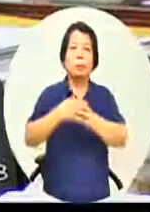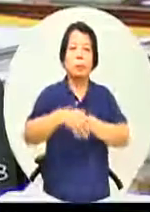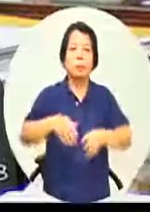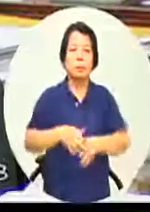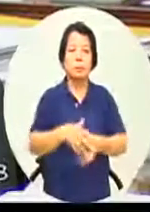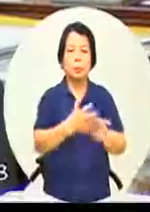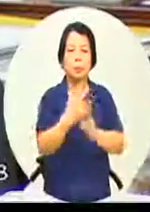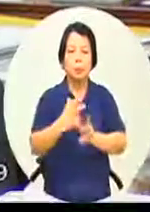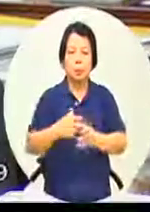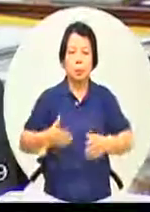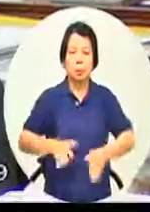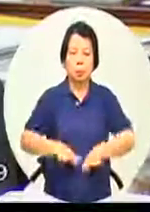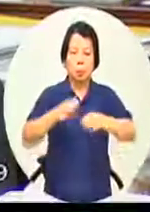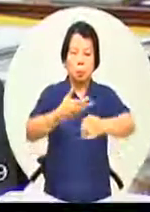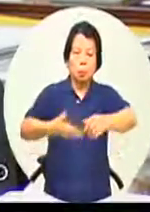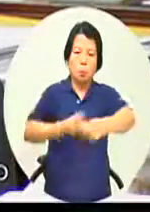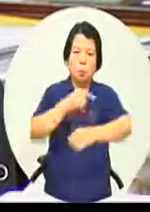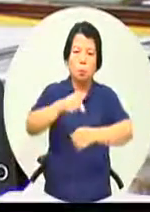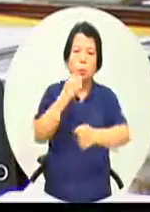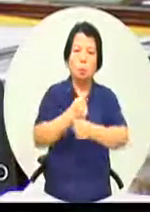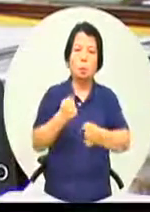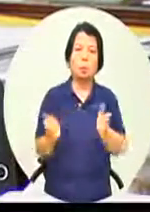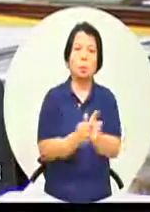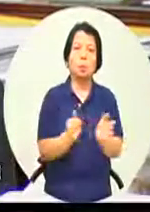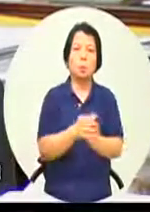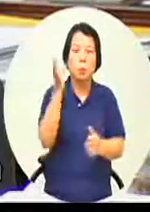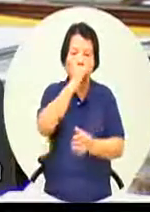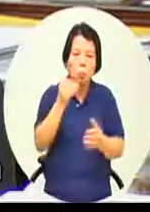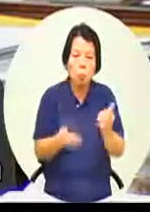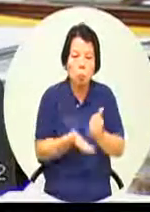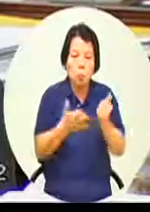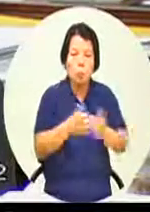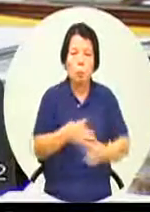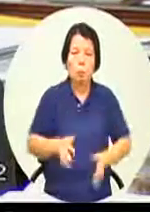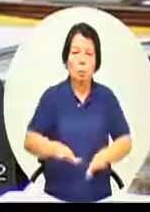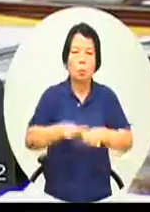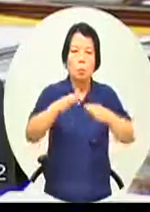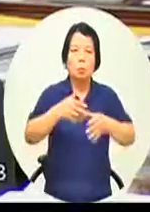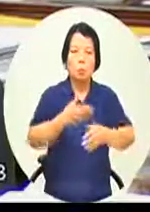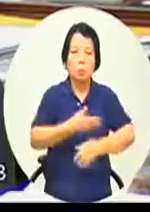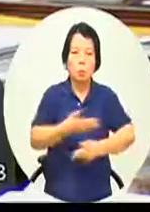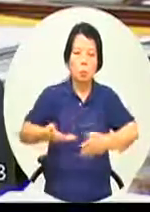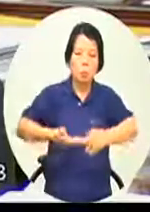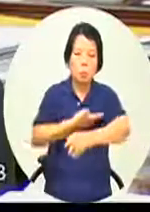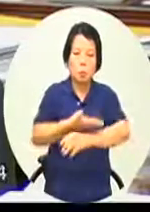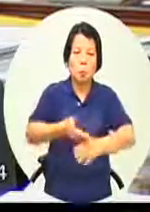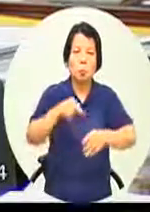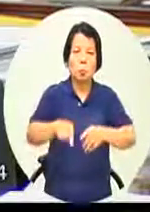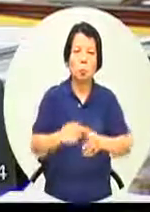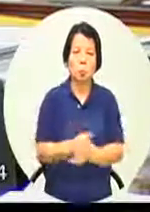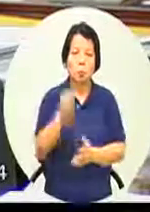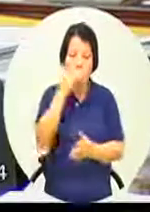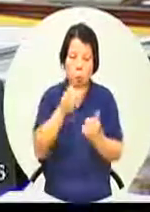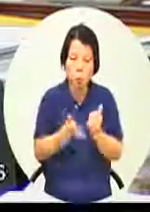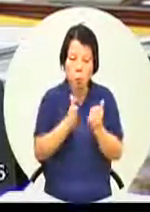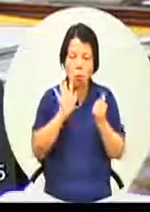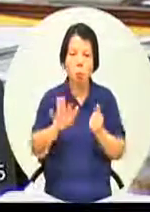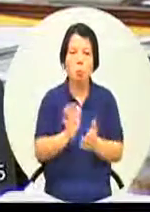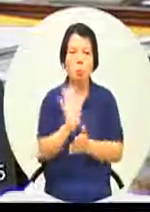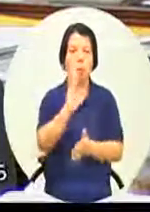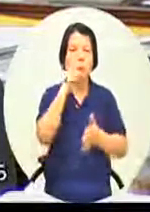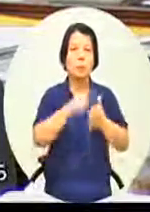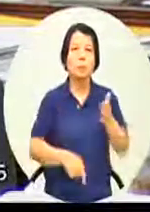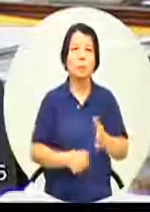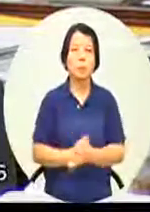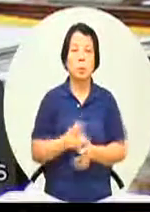做完了之后其实要找到大面积的治洪池其实是不容易的。 是要找到大面积的滞洪池不容易。所以我在你